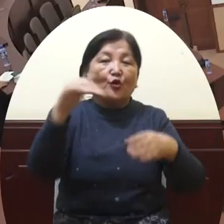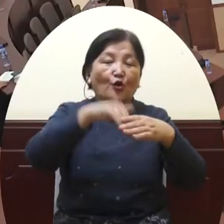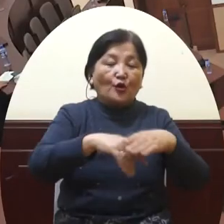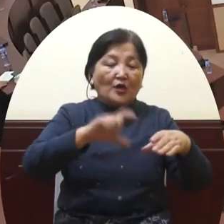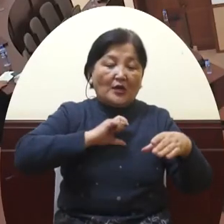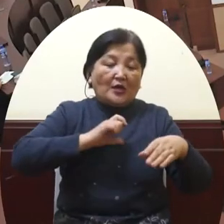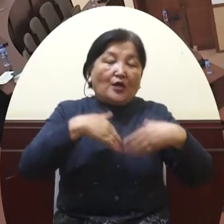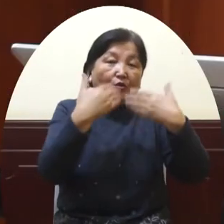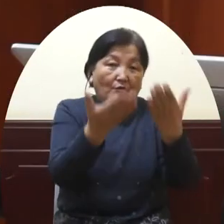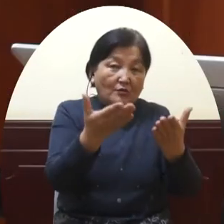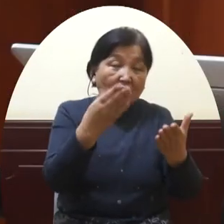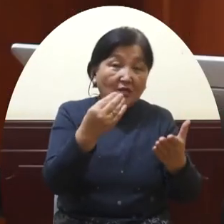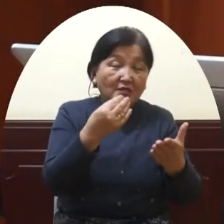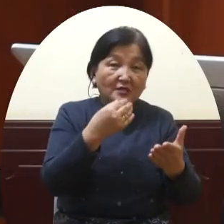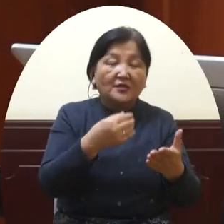Тэгээ эн чи өөр